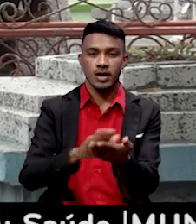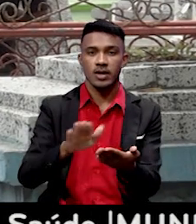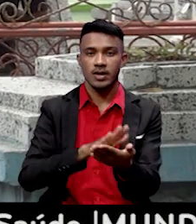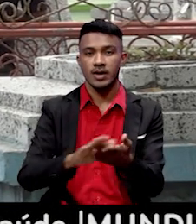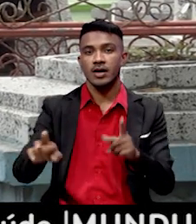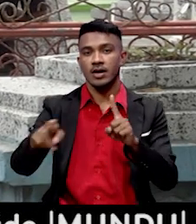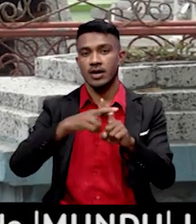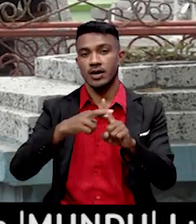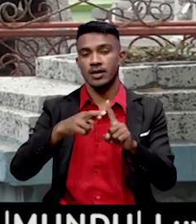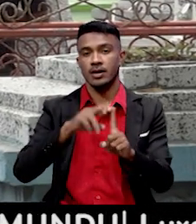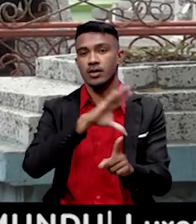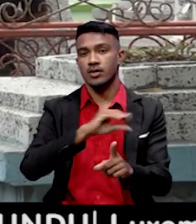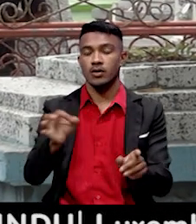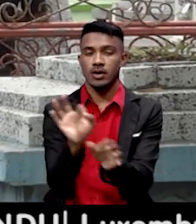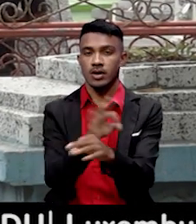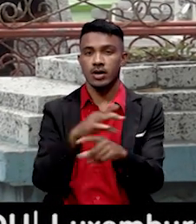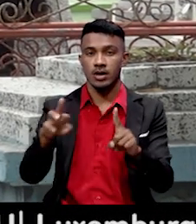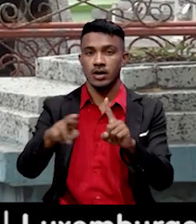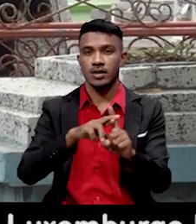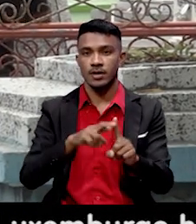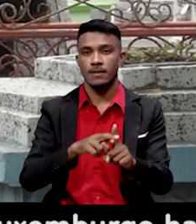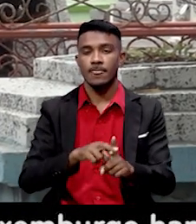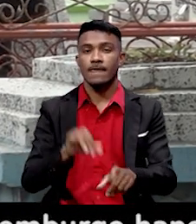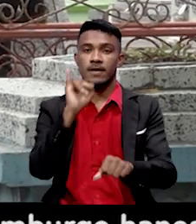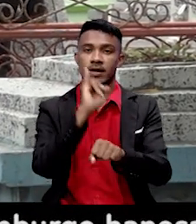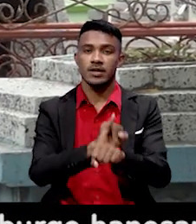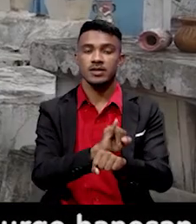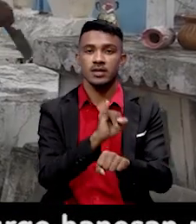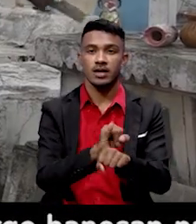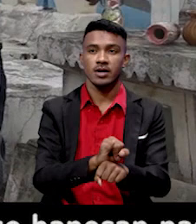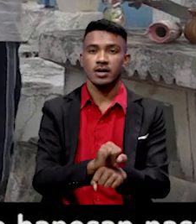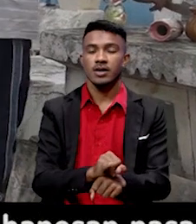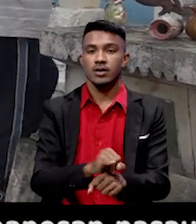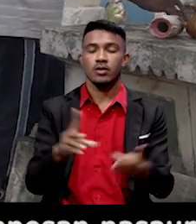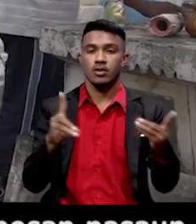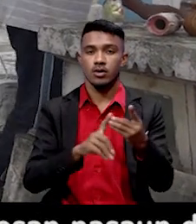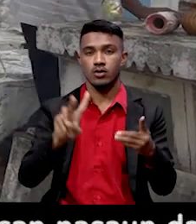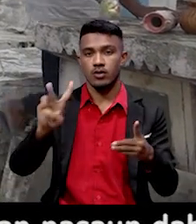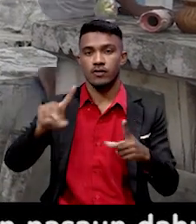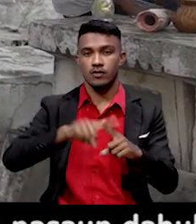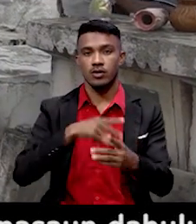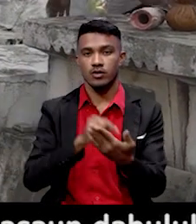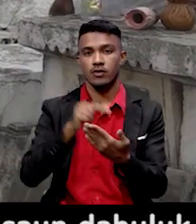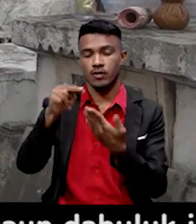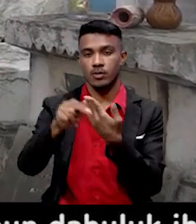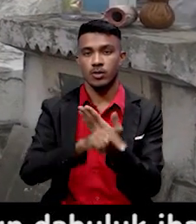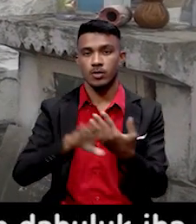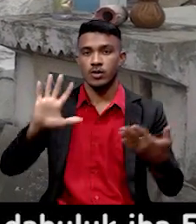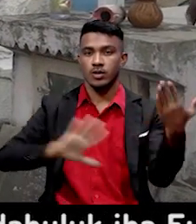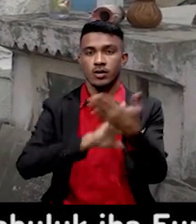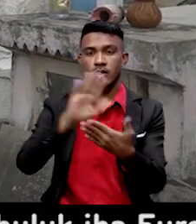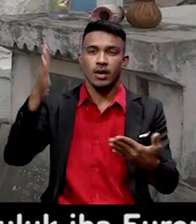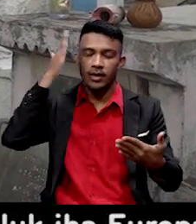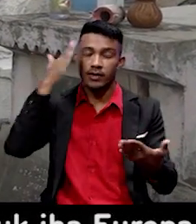finado, besik dadangona. E a livro liturgia Igreja Católica Europa, lorong rua Fulan Novembro ne, hanaran komemorasaun hodi hanoin hikas